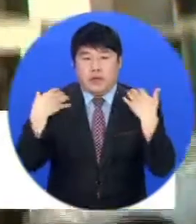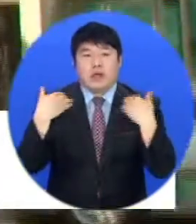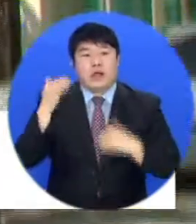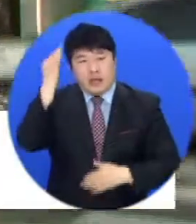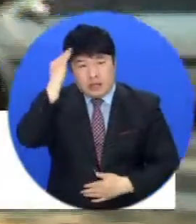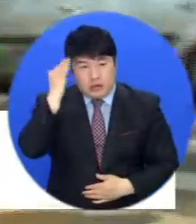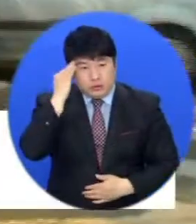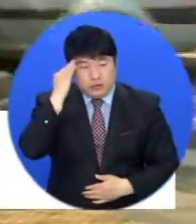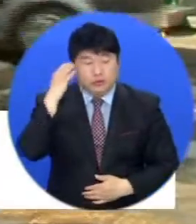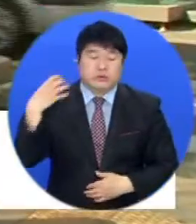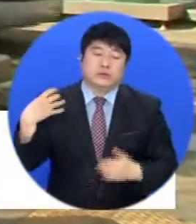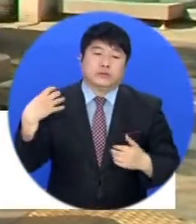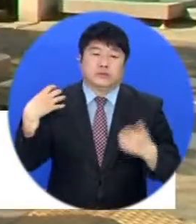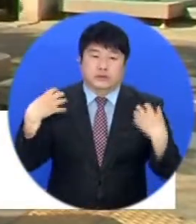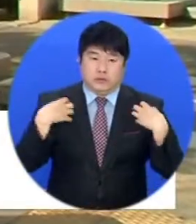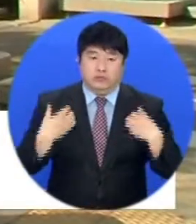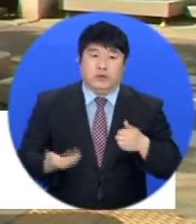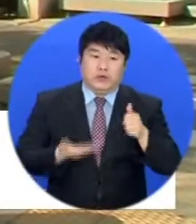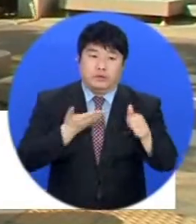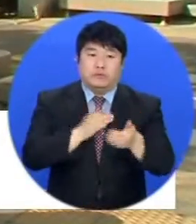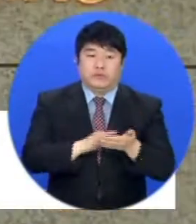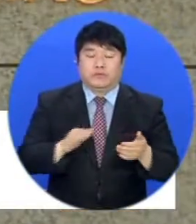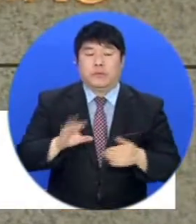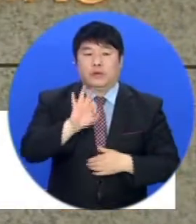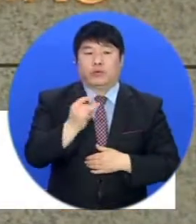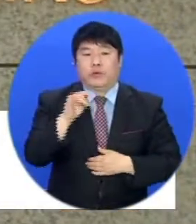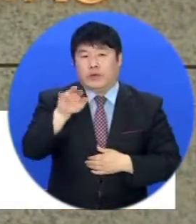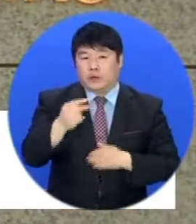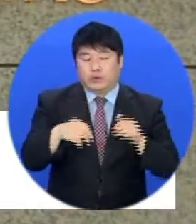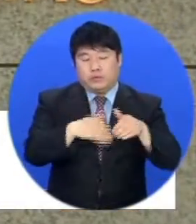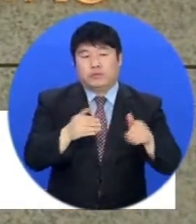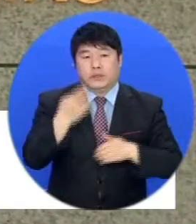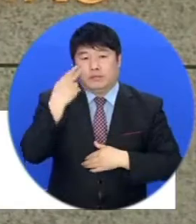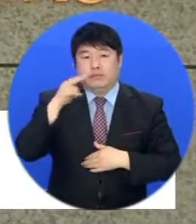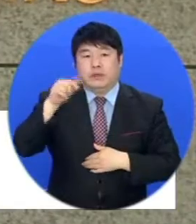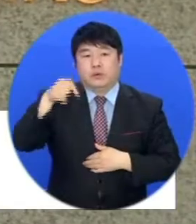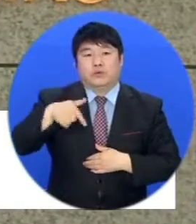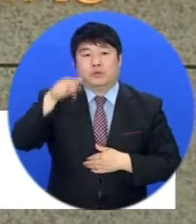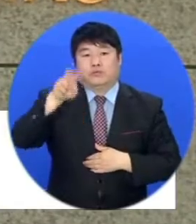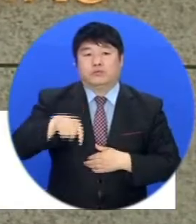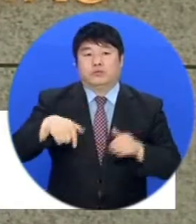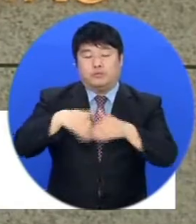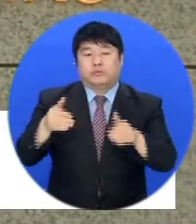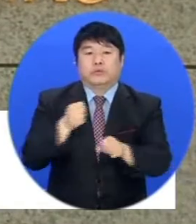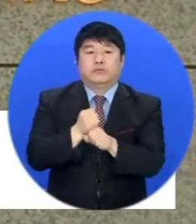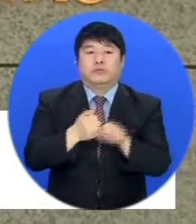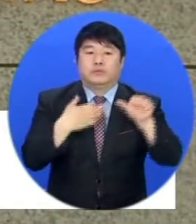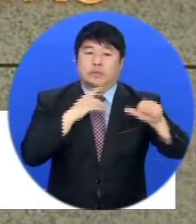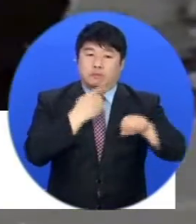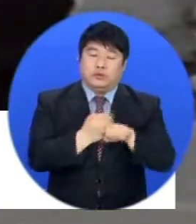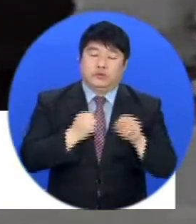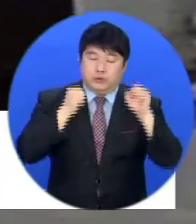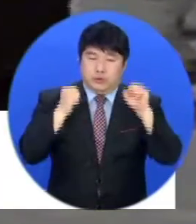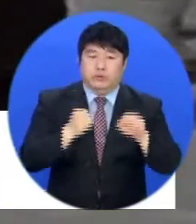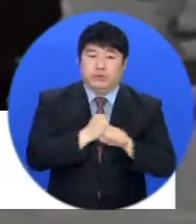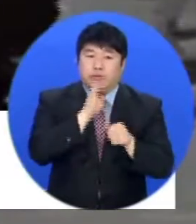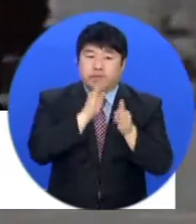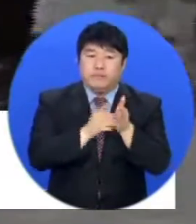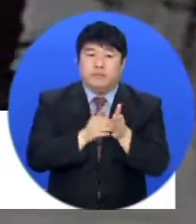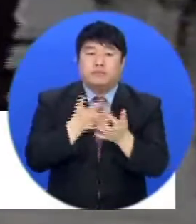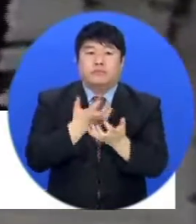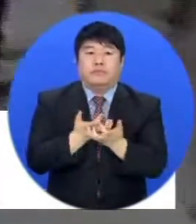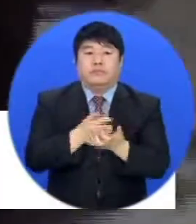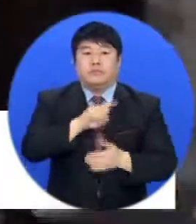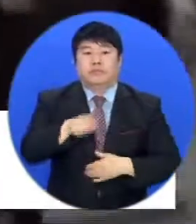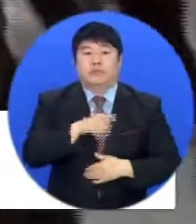제공됐습니다. 외교부는 미국 정부로부터 미 국무부가 작성한 5.18 민주화운동 관련 기밀문서